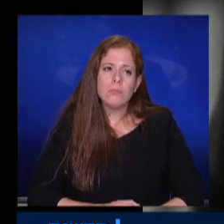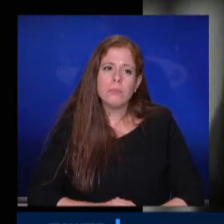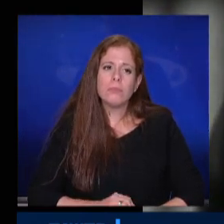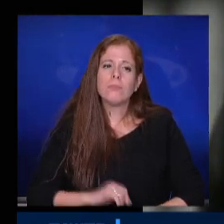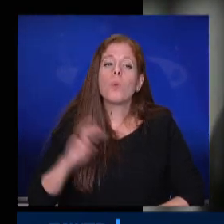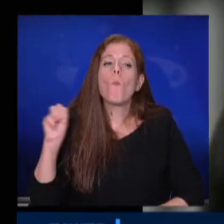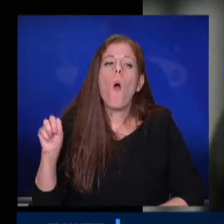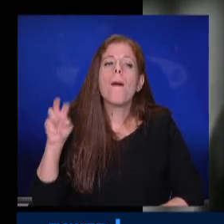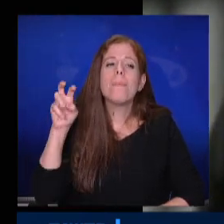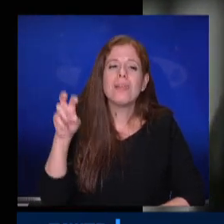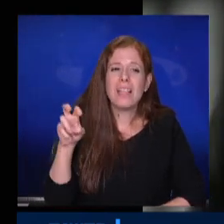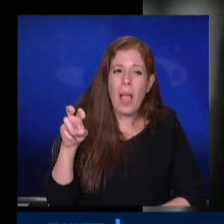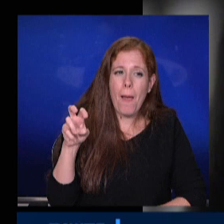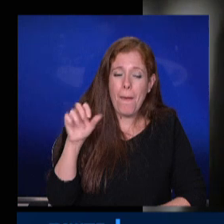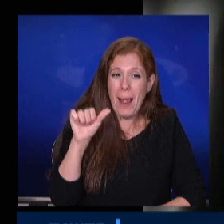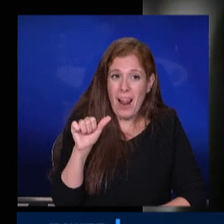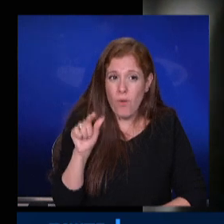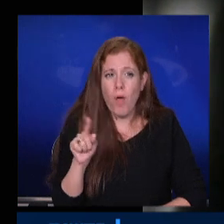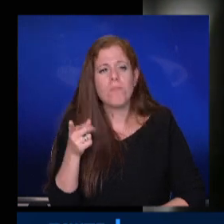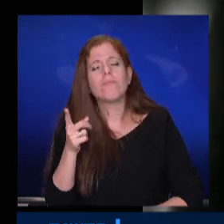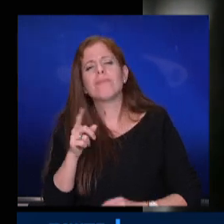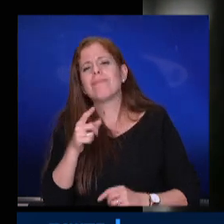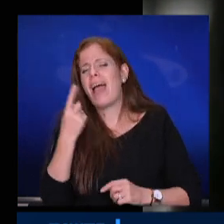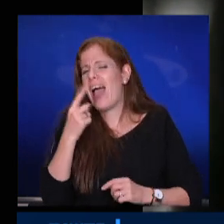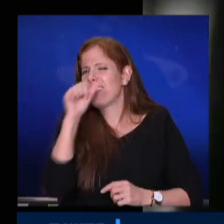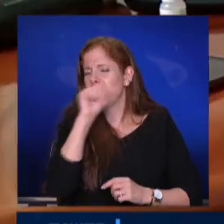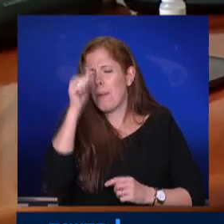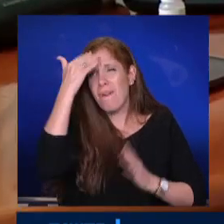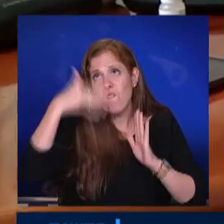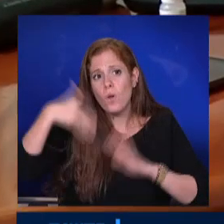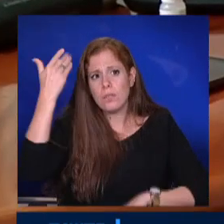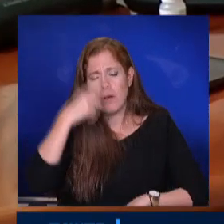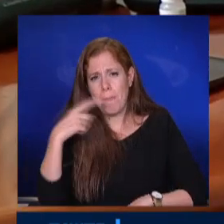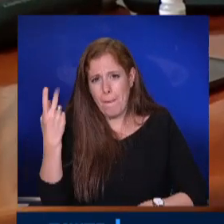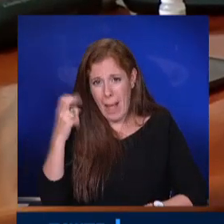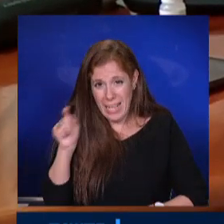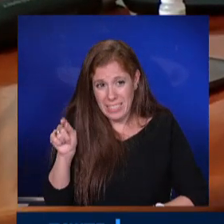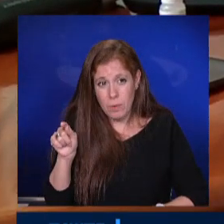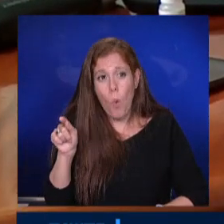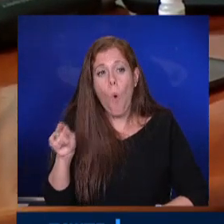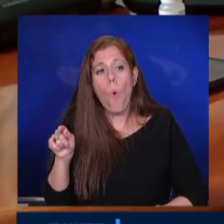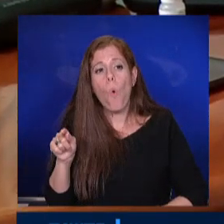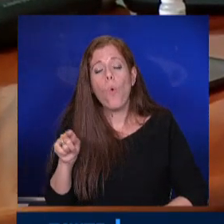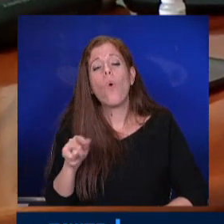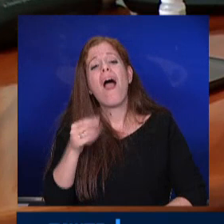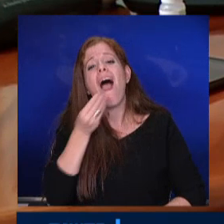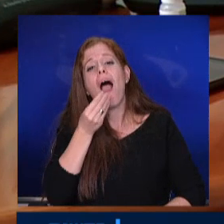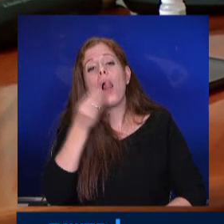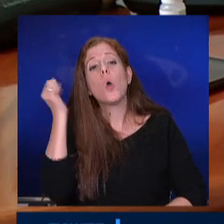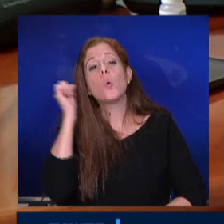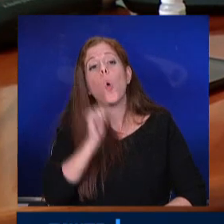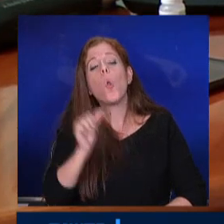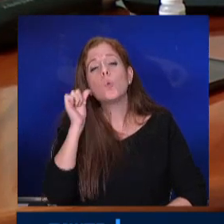מוחמד עבד אל-והאב, גדול הזמרים של המאה ה-20 המצרים, הוא נהג לאכול כל